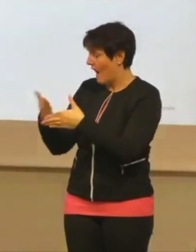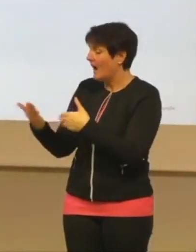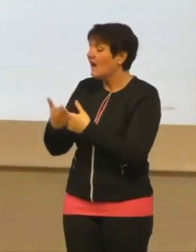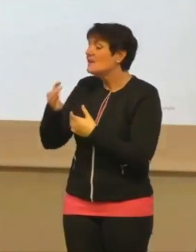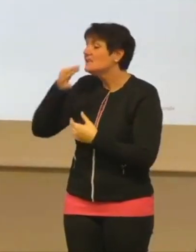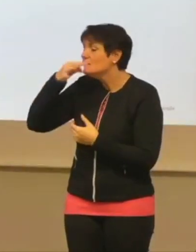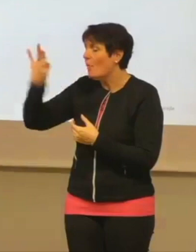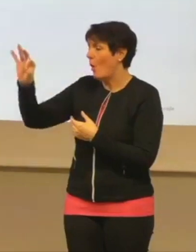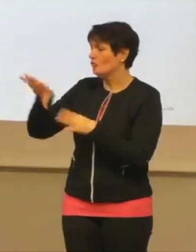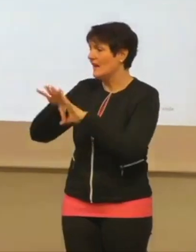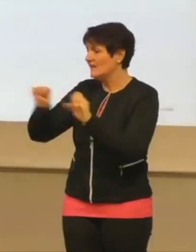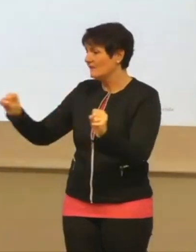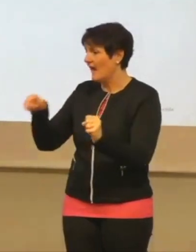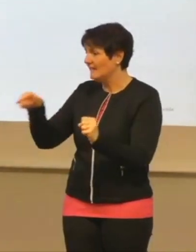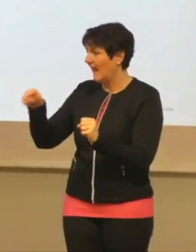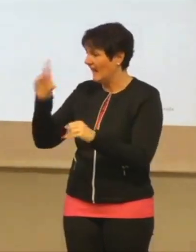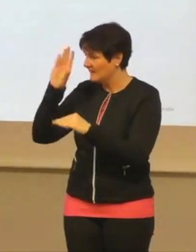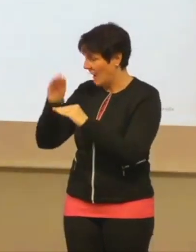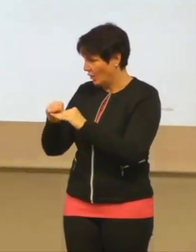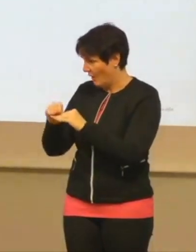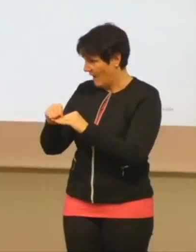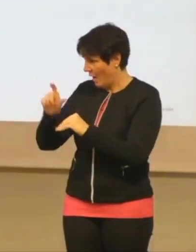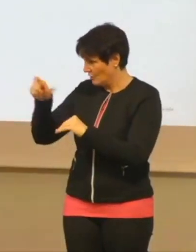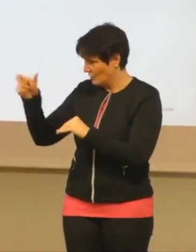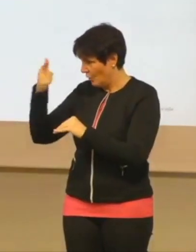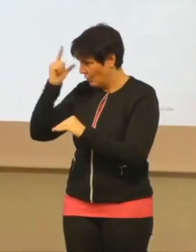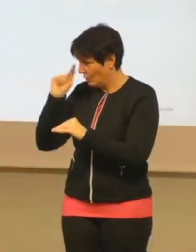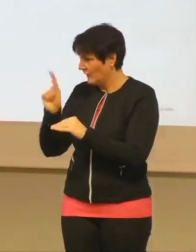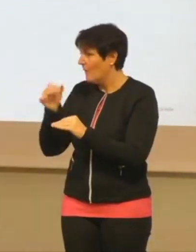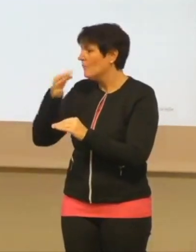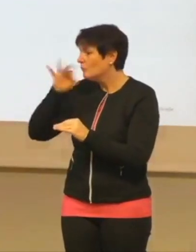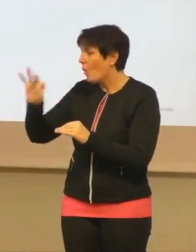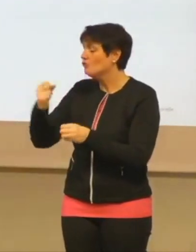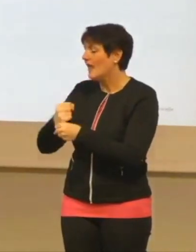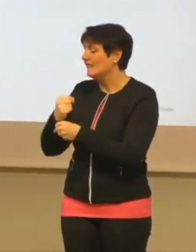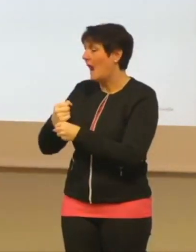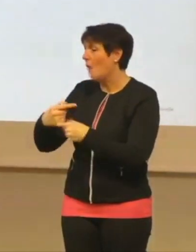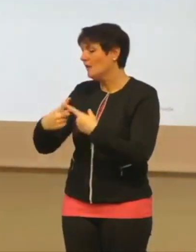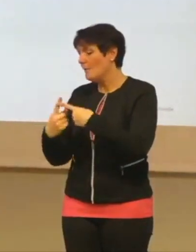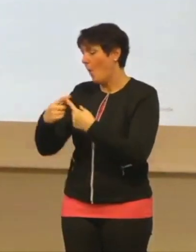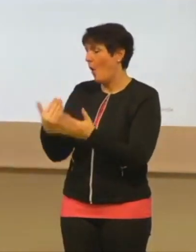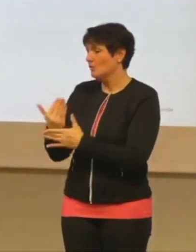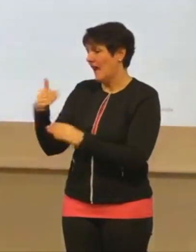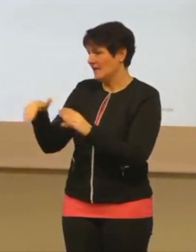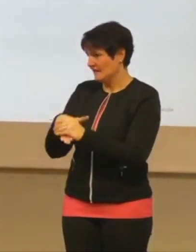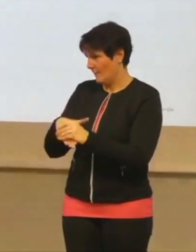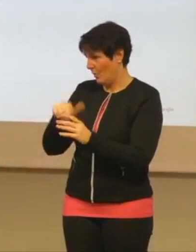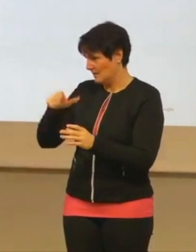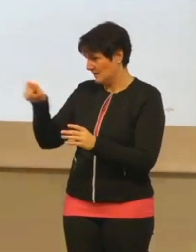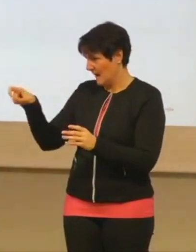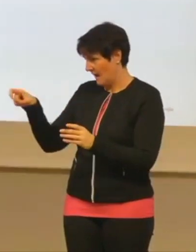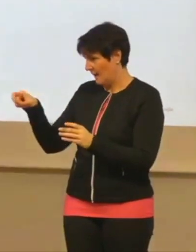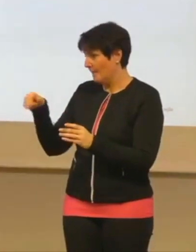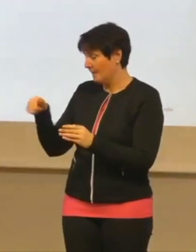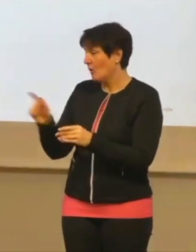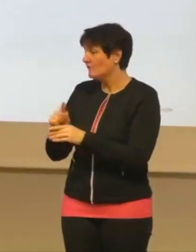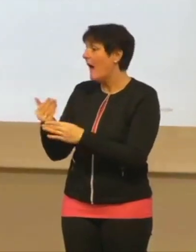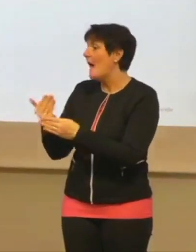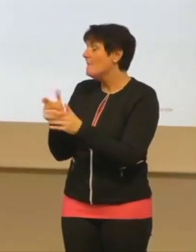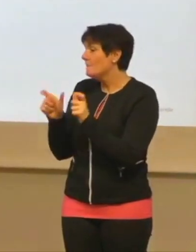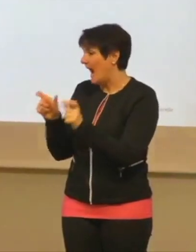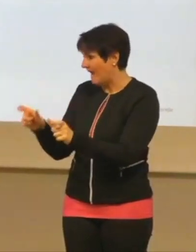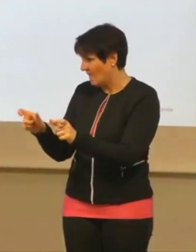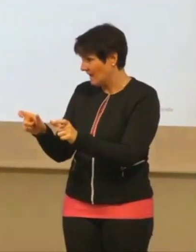izboljšanju bivanjskih prostorov za stanovalce, pa tudi k boljšim delovnim pogojem za zaposlene. Predvsem pa delujejo preventivno,